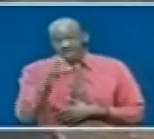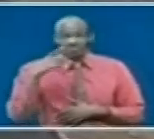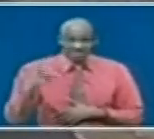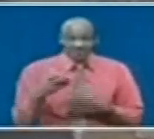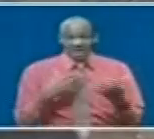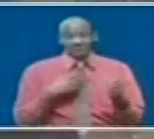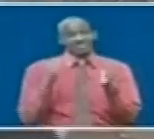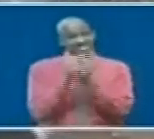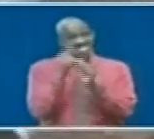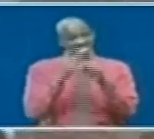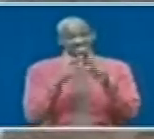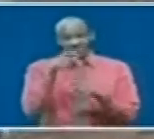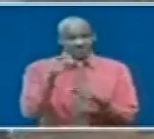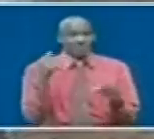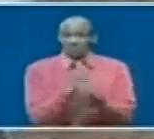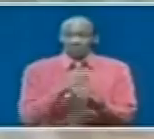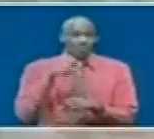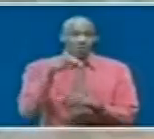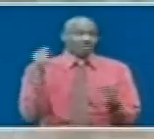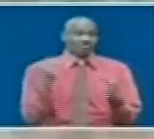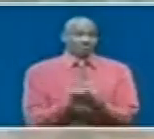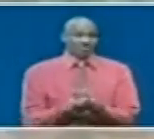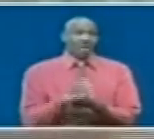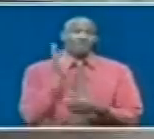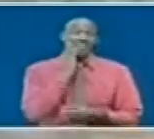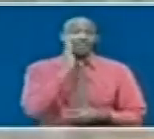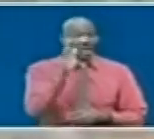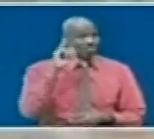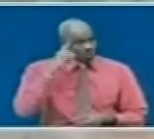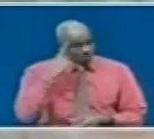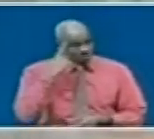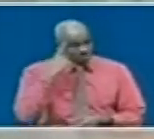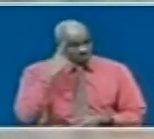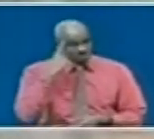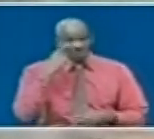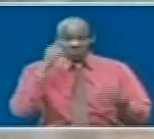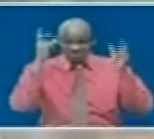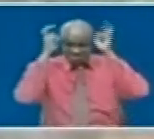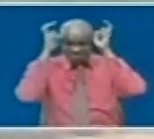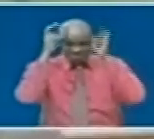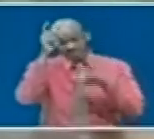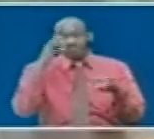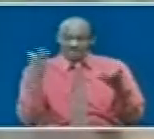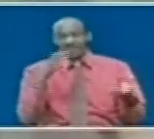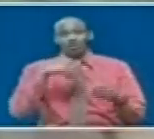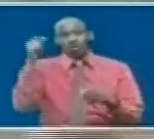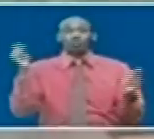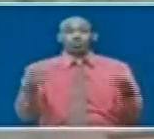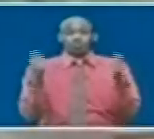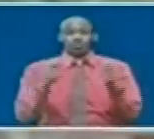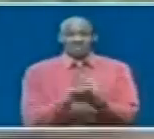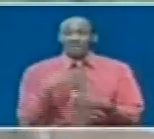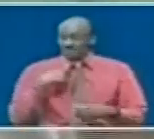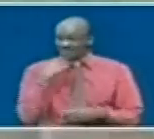umri wa miaka 10 pia hajawahi kutembea. Mamake alikuwa anafikiria ati ni mastani, tumpeleke au kwa mganga. Na